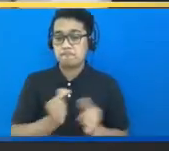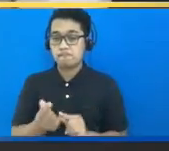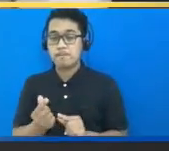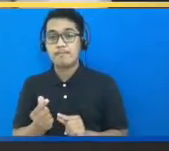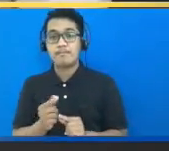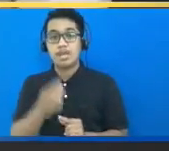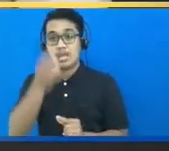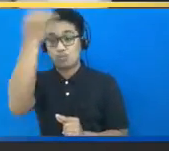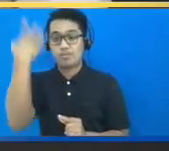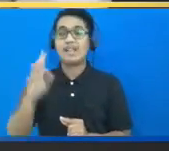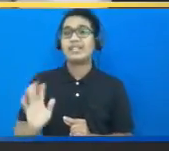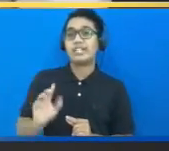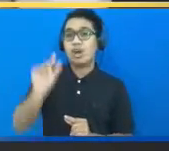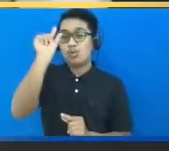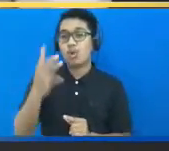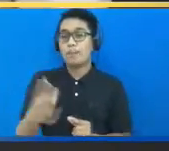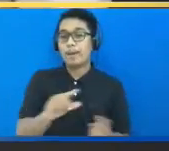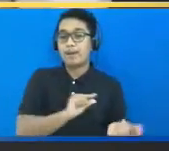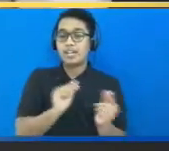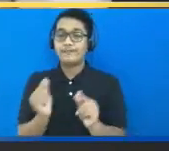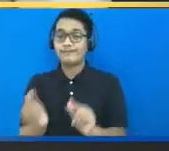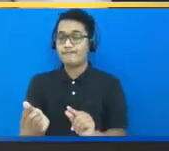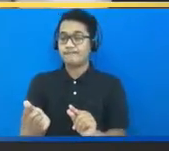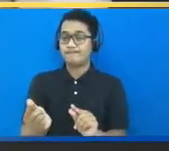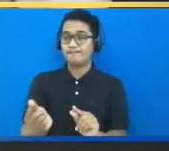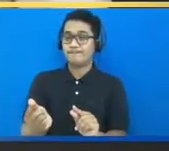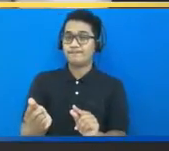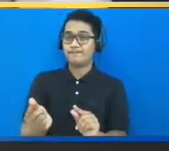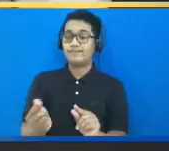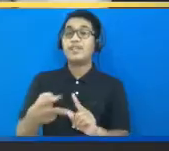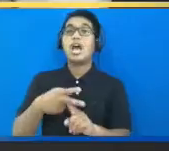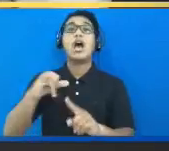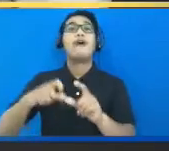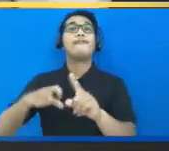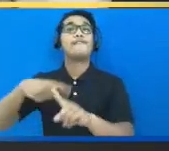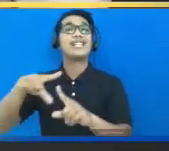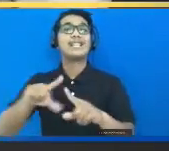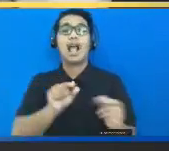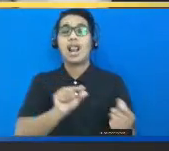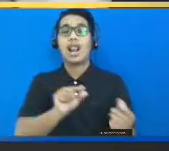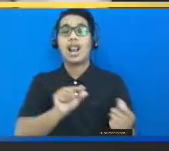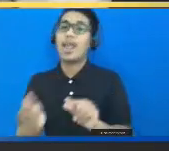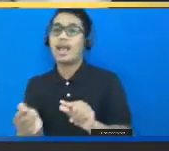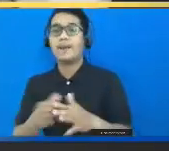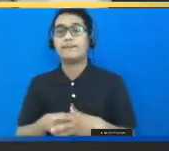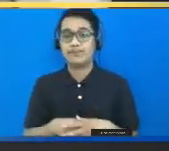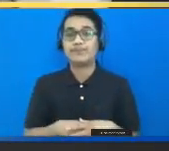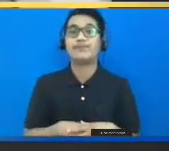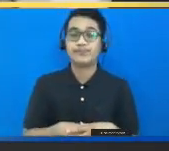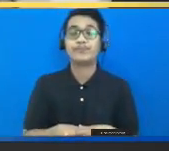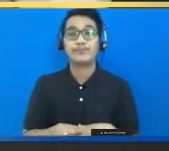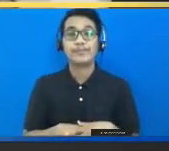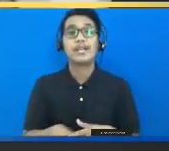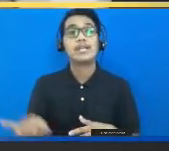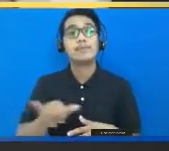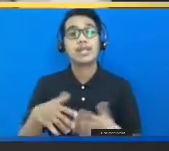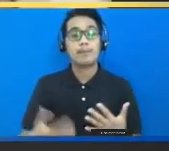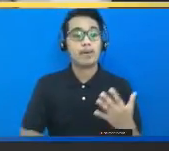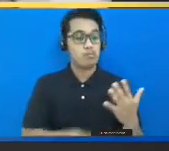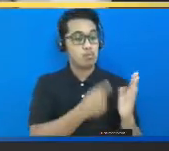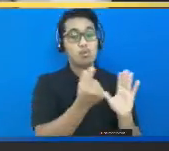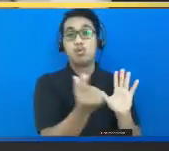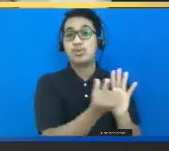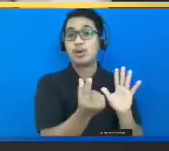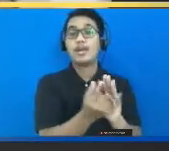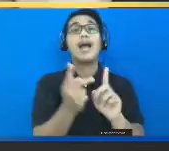lupa untuk mengangkat telepon terutama rekondisi fiskal tadi pakai juga sudah menyampaikan diantaranya melalui undang-undang